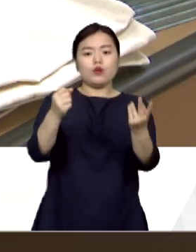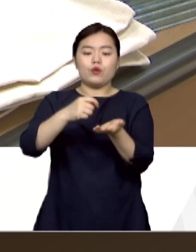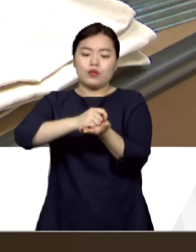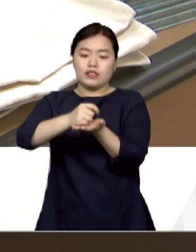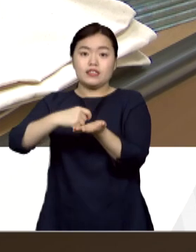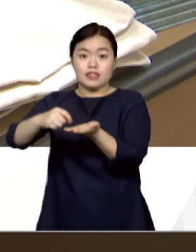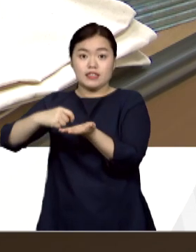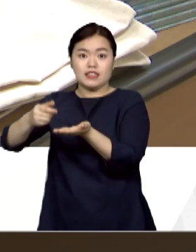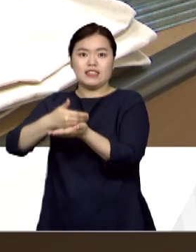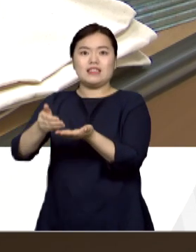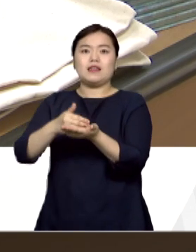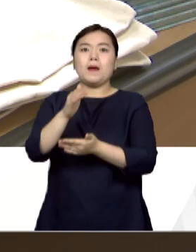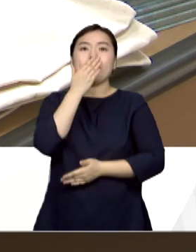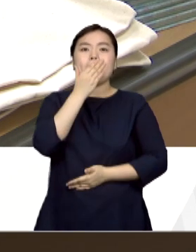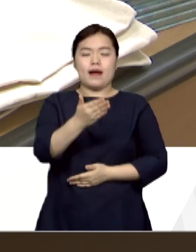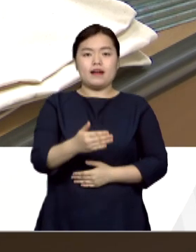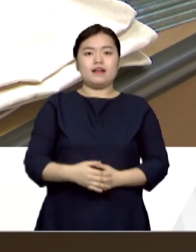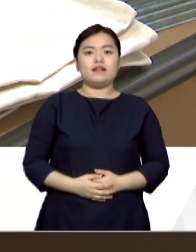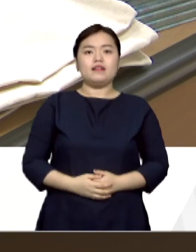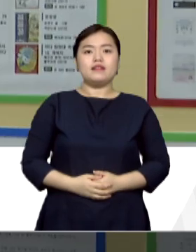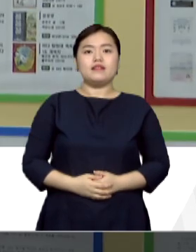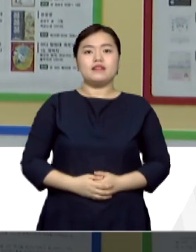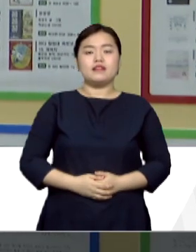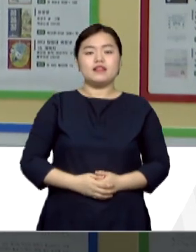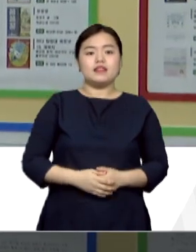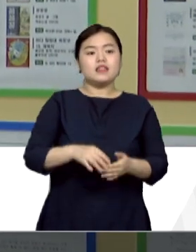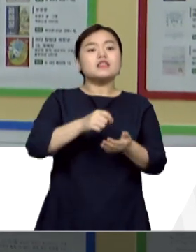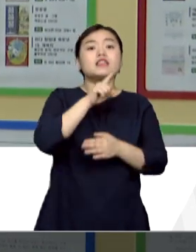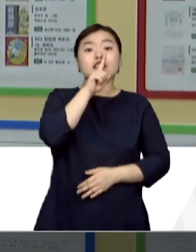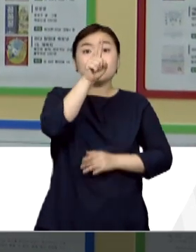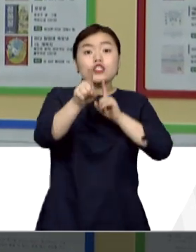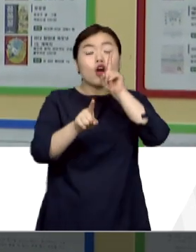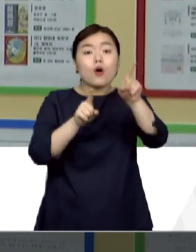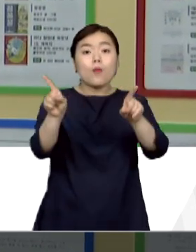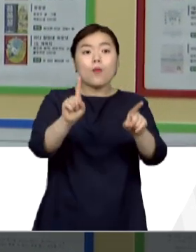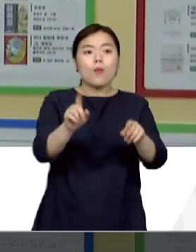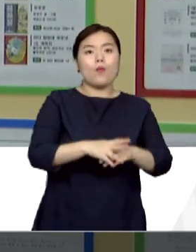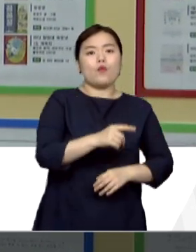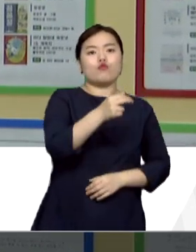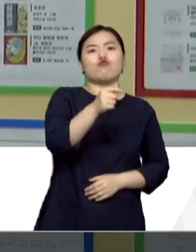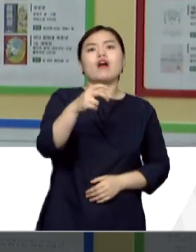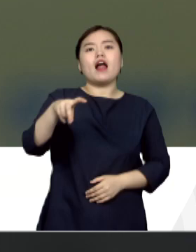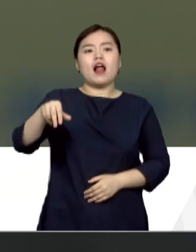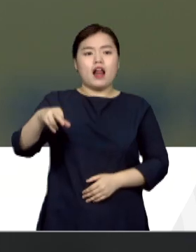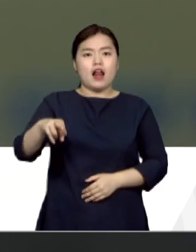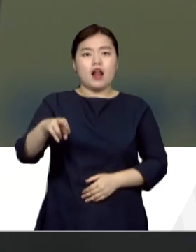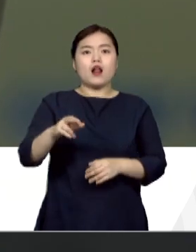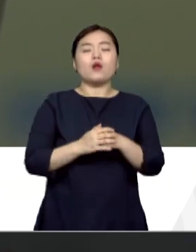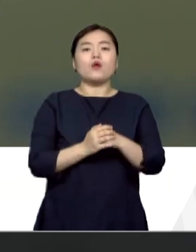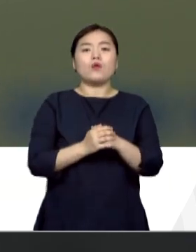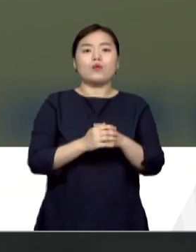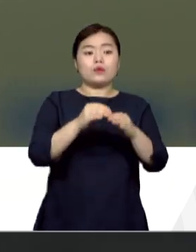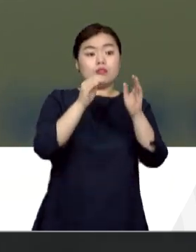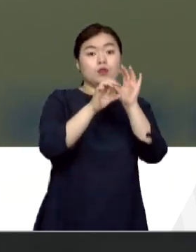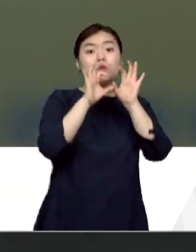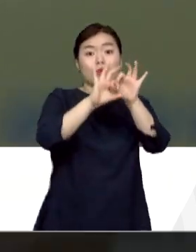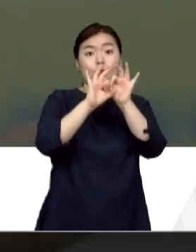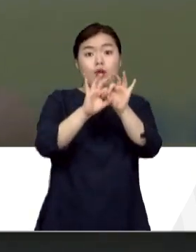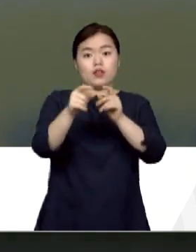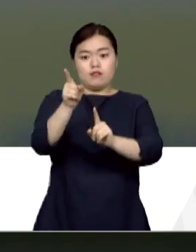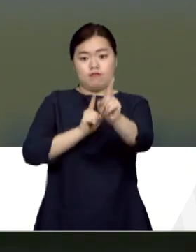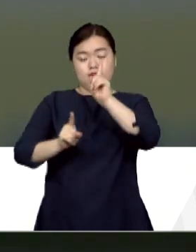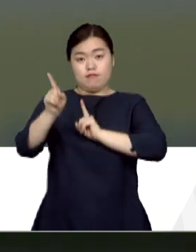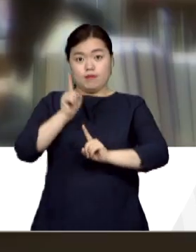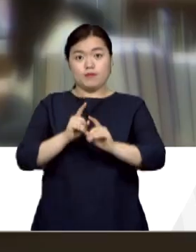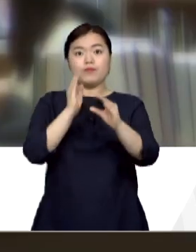2권, 가이드북 크레파스가 담겨 있습니다. 책꾸러미 신청은 어린이 도서관 QR코드를 통해 선착순으로 접수를